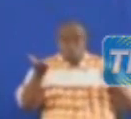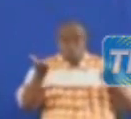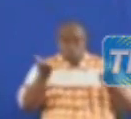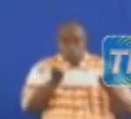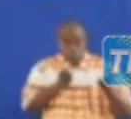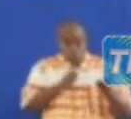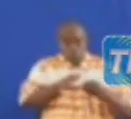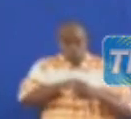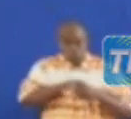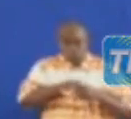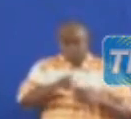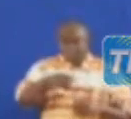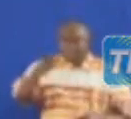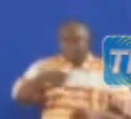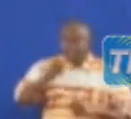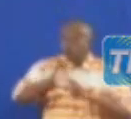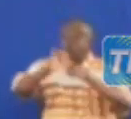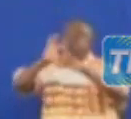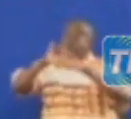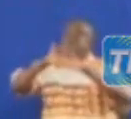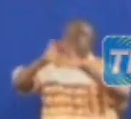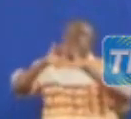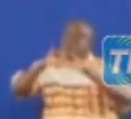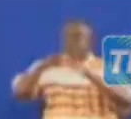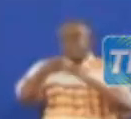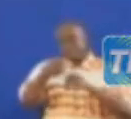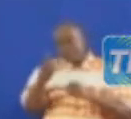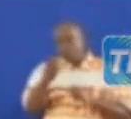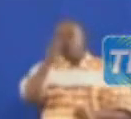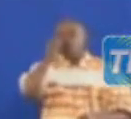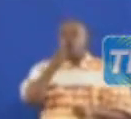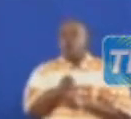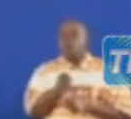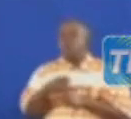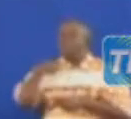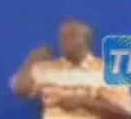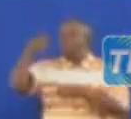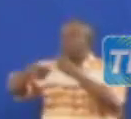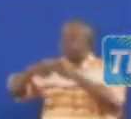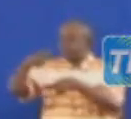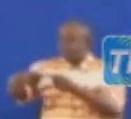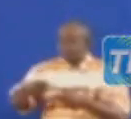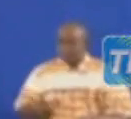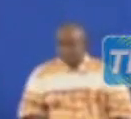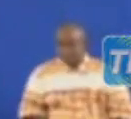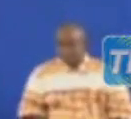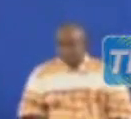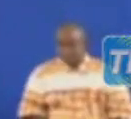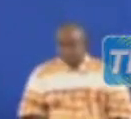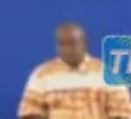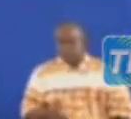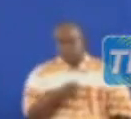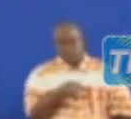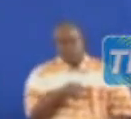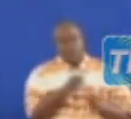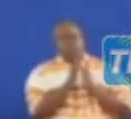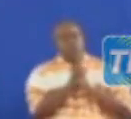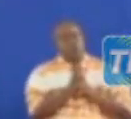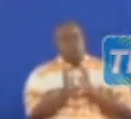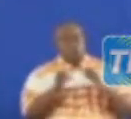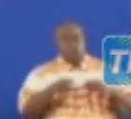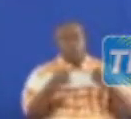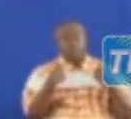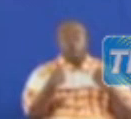ya kauli mbiu ya kazi iendelee. Mheshimiwa Spika, ninaishukuru kamati yetu ya kudumu ya bunge ya